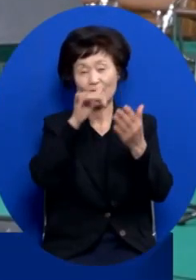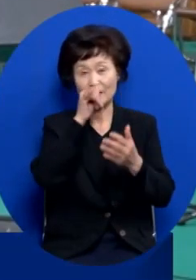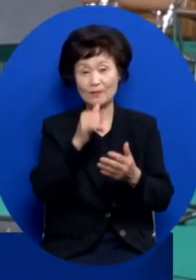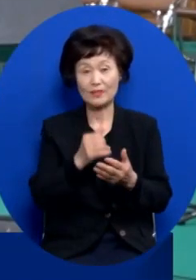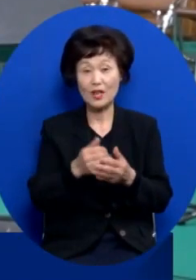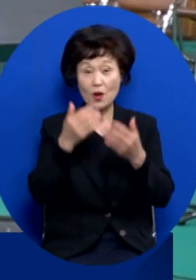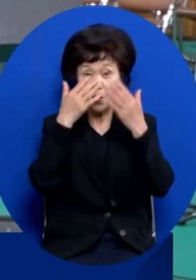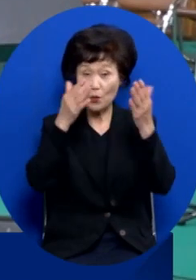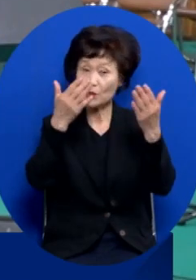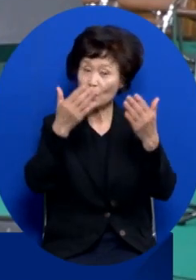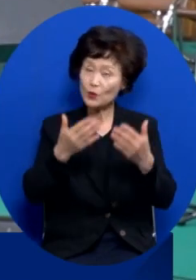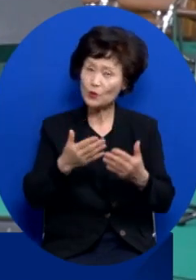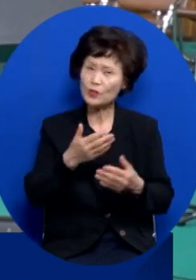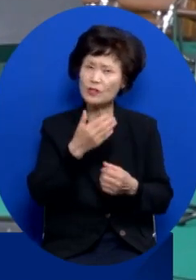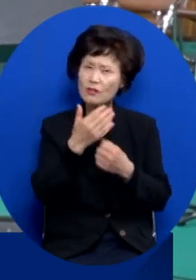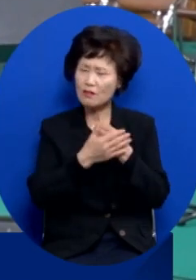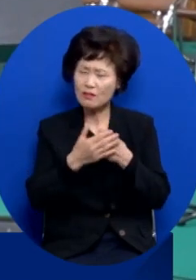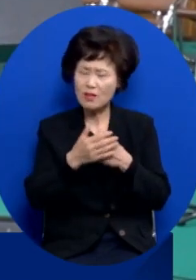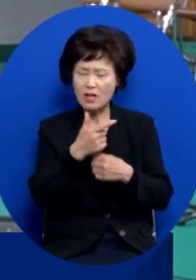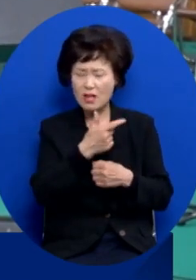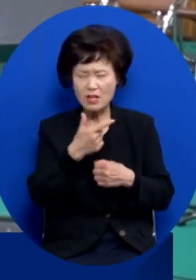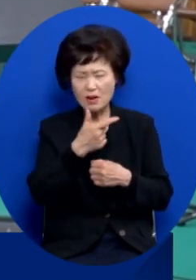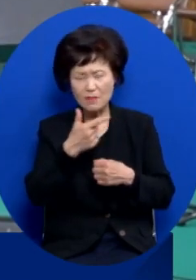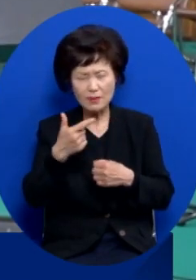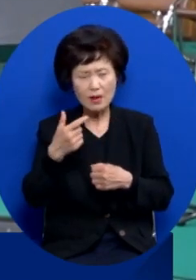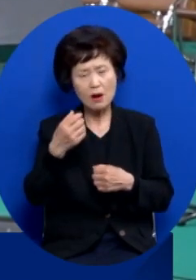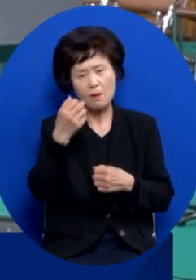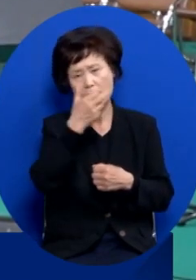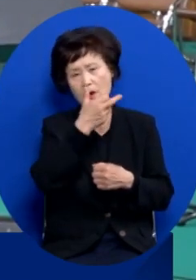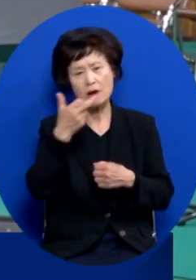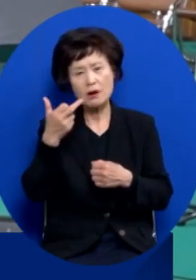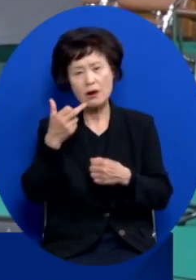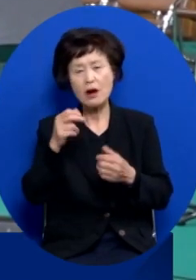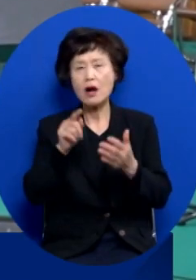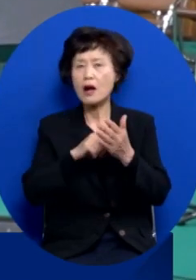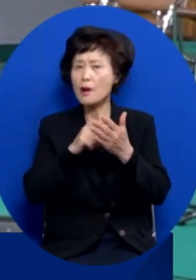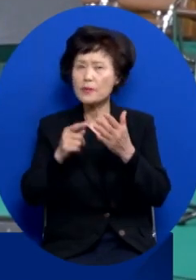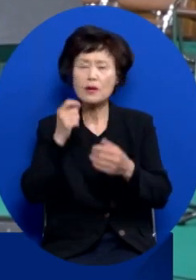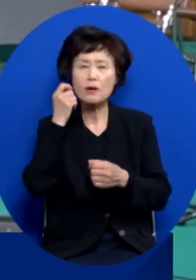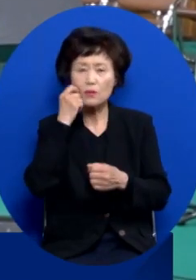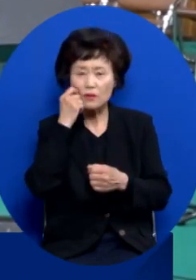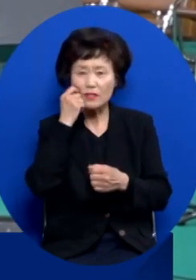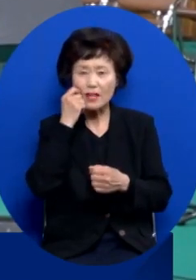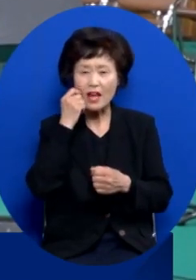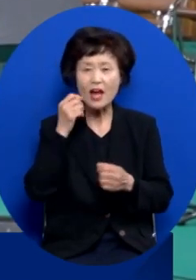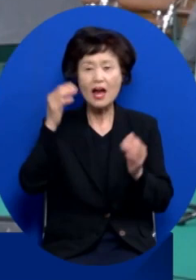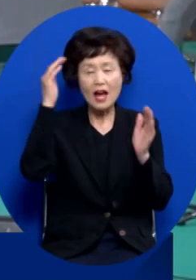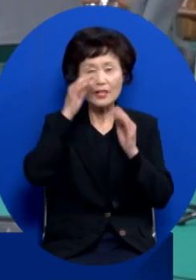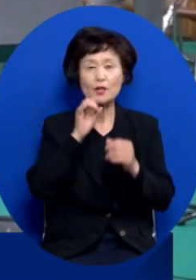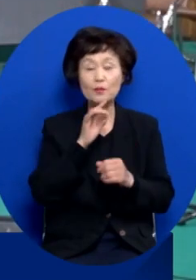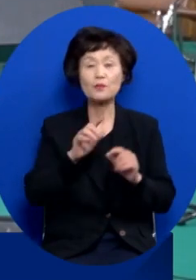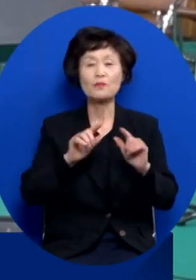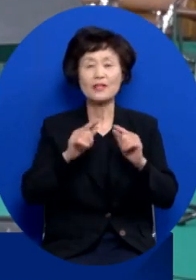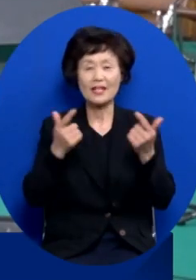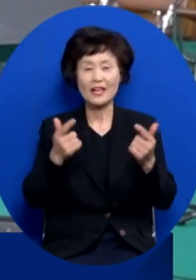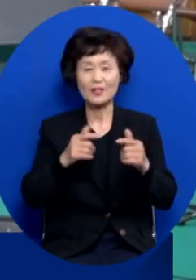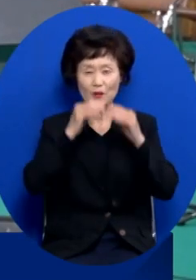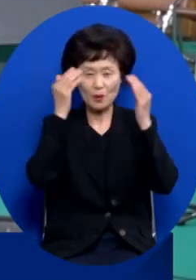그 은혜는 너무나 커서 갚을 수가 없습니다. 그렇지만 저희 학생뿐만 아니라 법인의